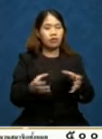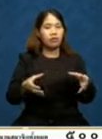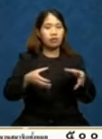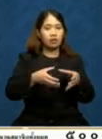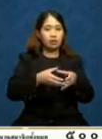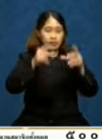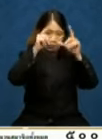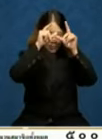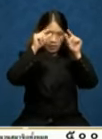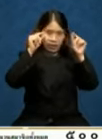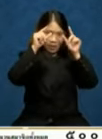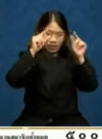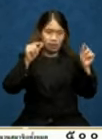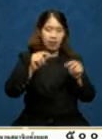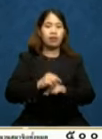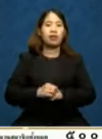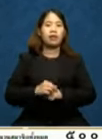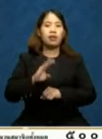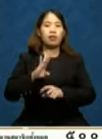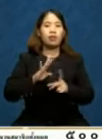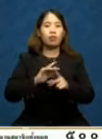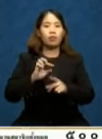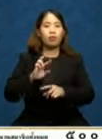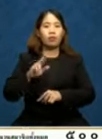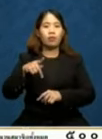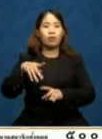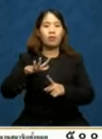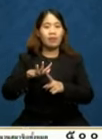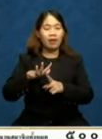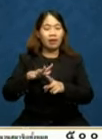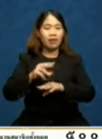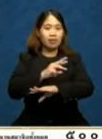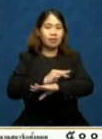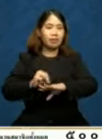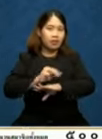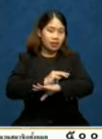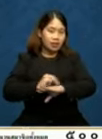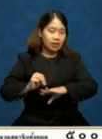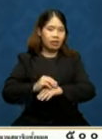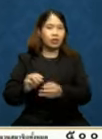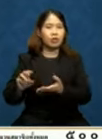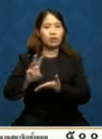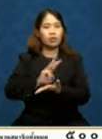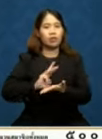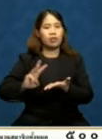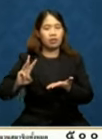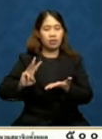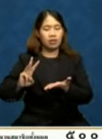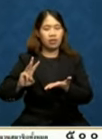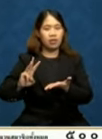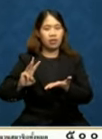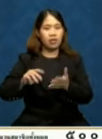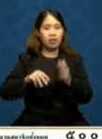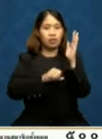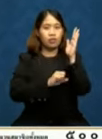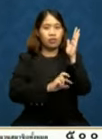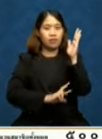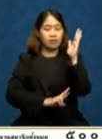พยาบาลศาสตร์มหาวิทยาลัยบูรพานะครับมหาวิทยาลัยมหาสารคามและวิทยาลัยพยาบาลบรมราชชนนีสุราษฎร์ธ